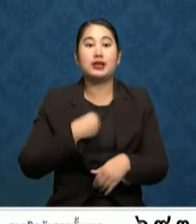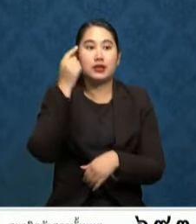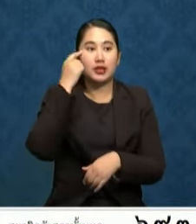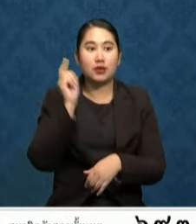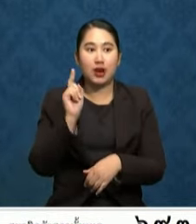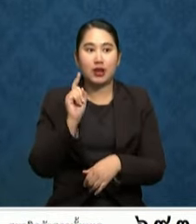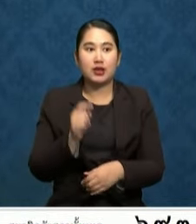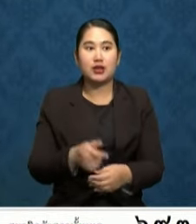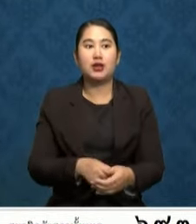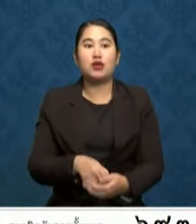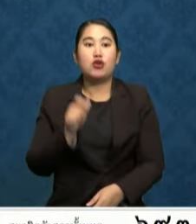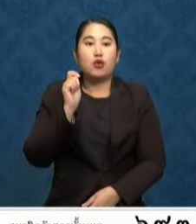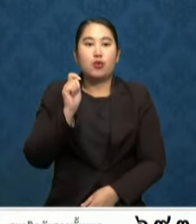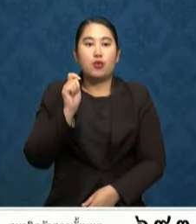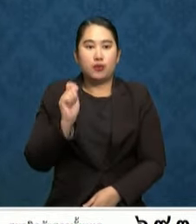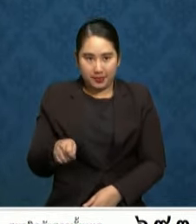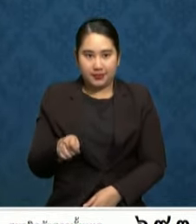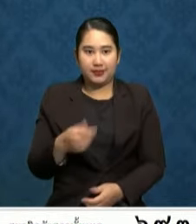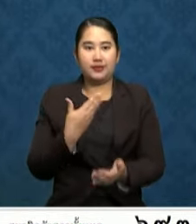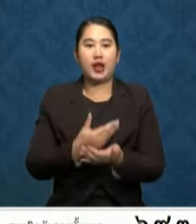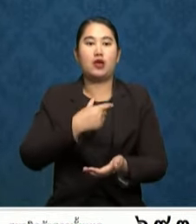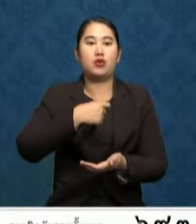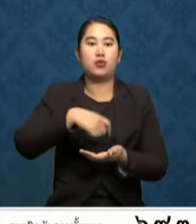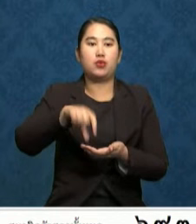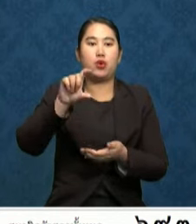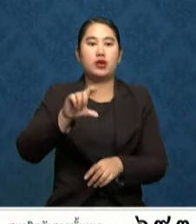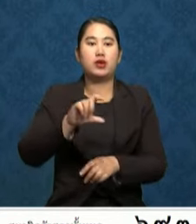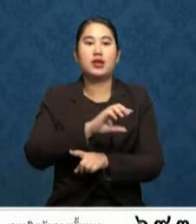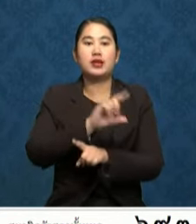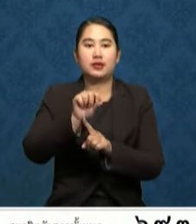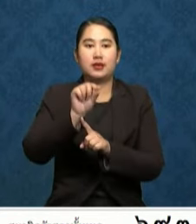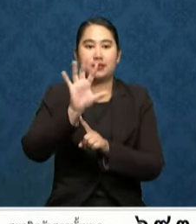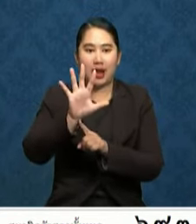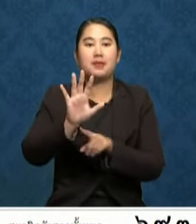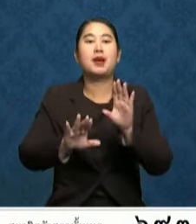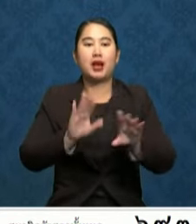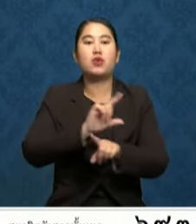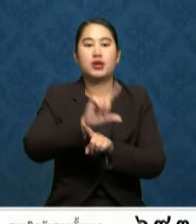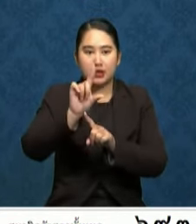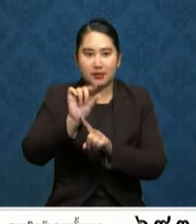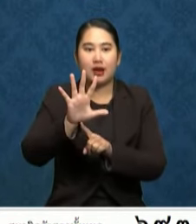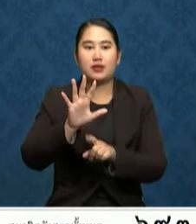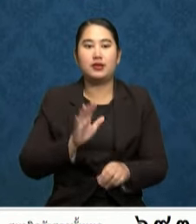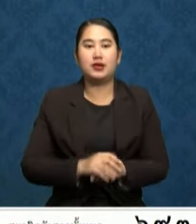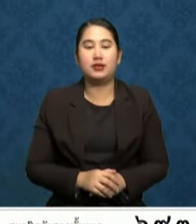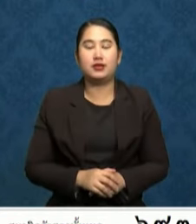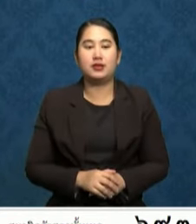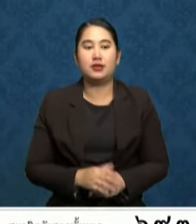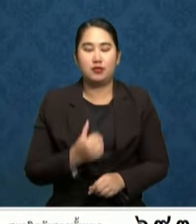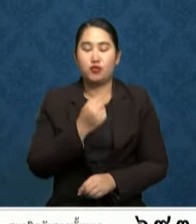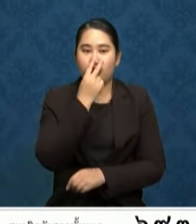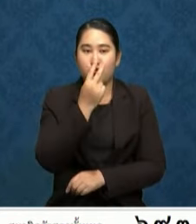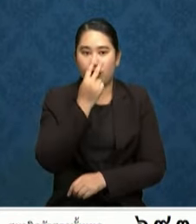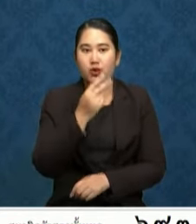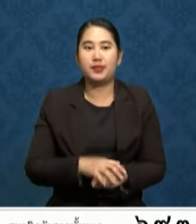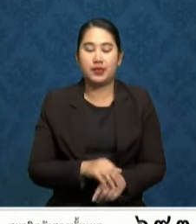จะกดปุ่มเคาะระฆังให้เงินก้อนแลกไหลในวันที่ 25โดยประมาณนะครับผมว่าน่ายังจะดูอยู่นะ